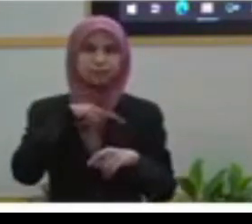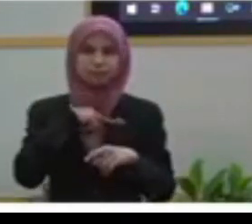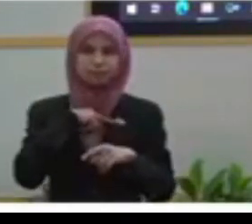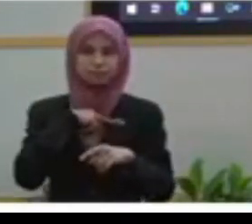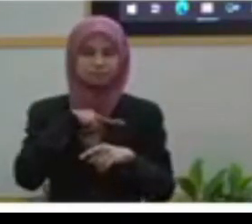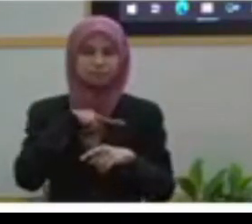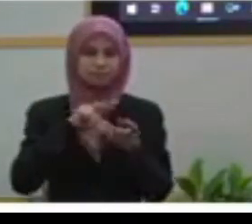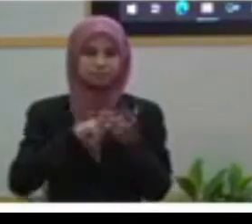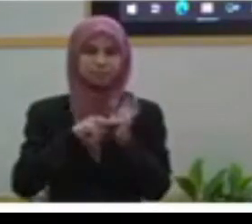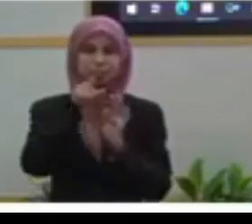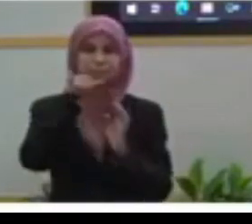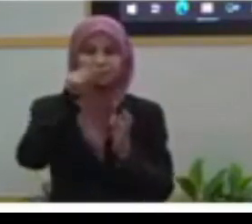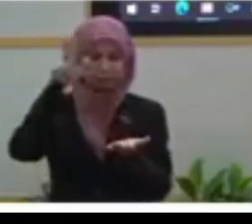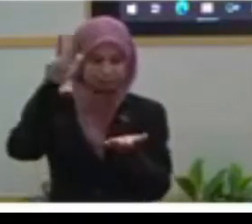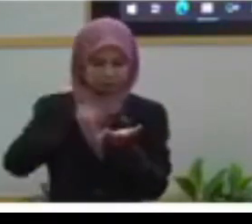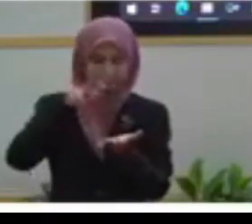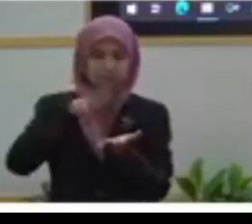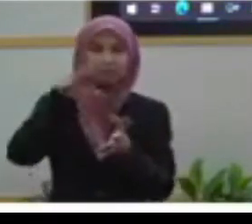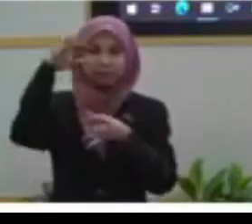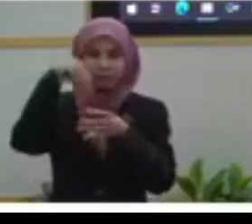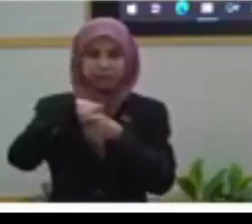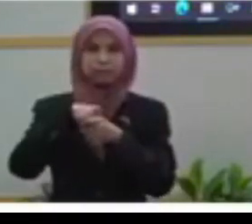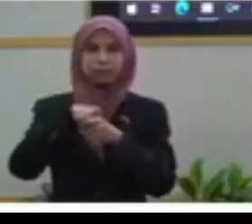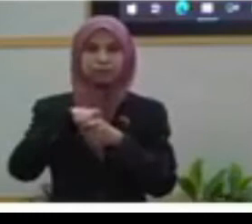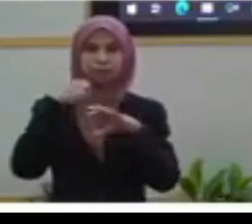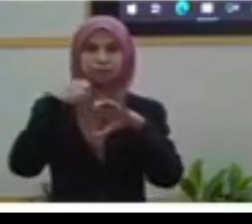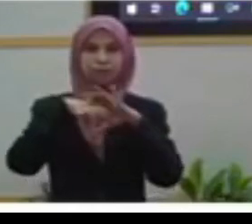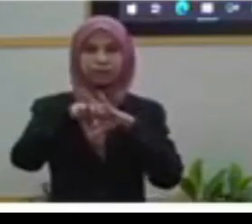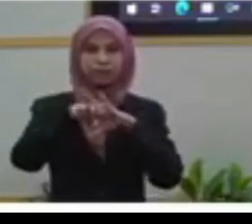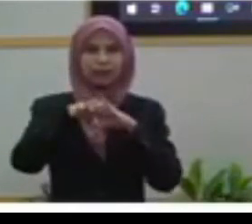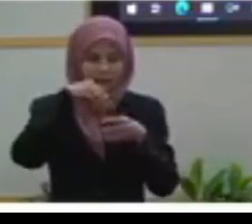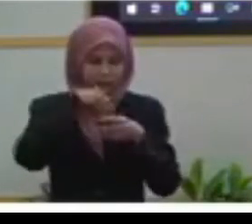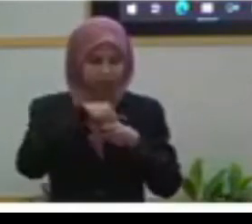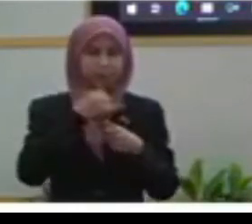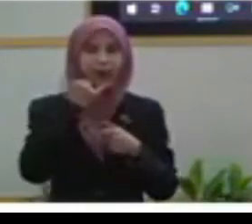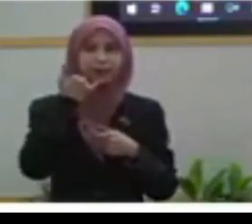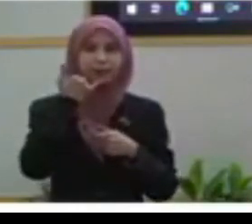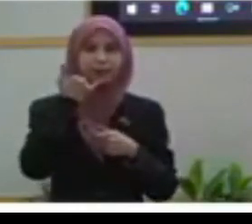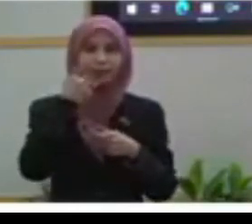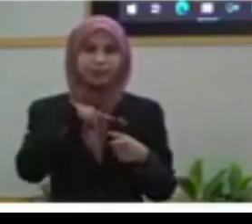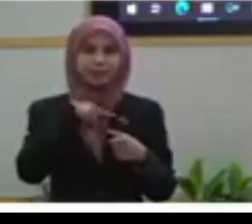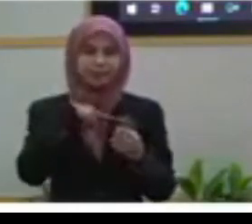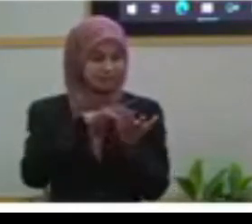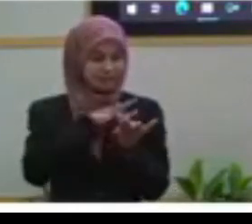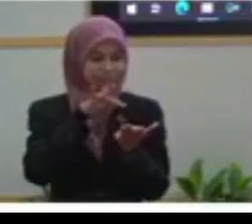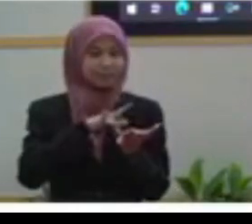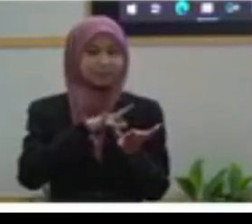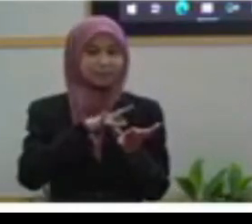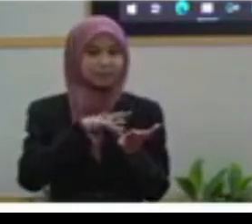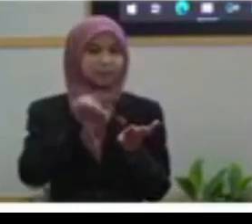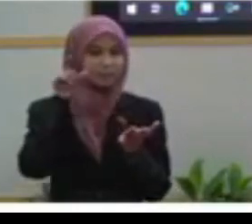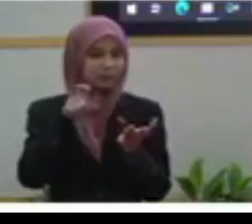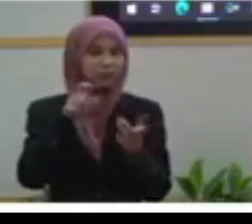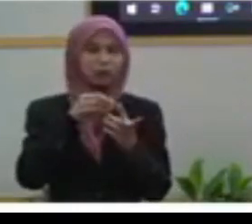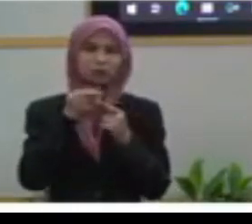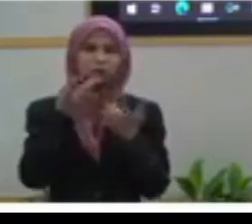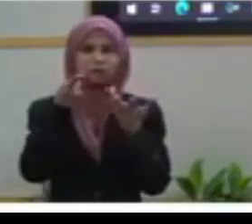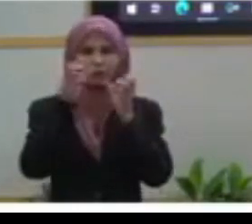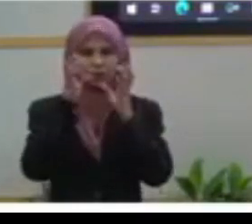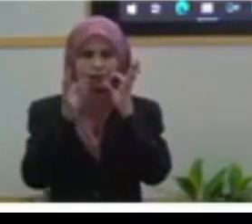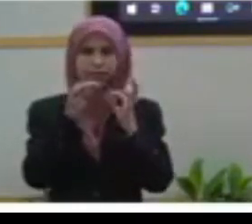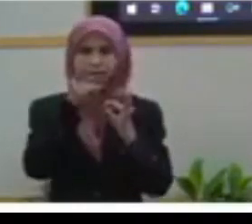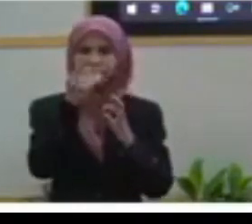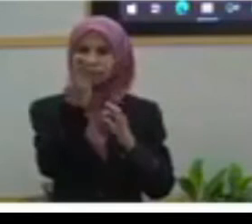tekan sah dalam email. Email yang ada kat handphone. Ataupun email yang ada dekat desktop. Buka,